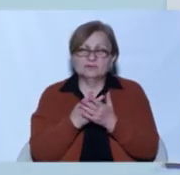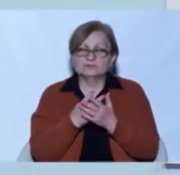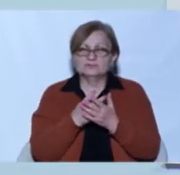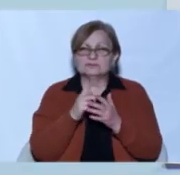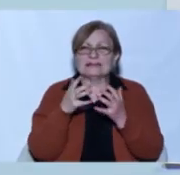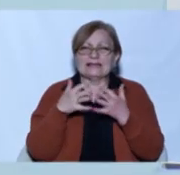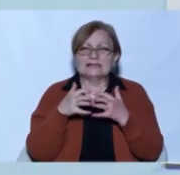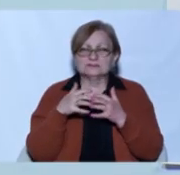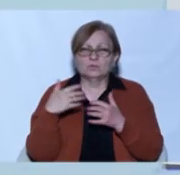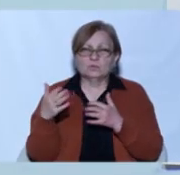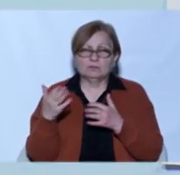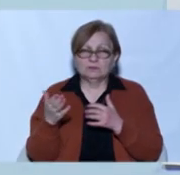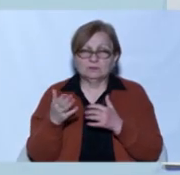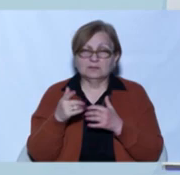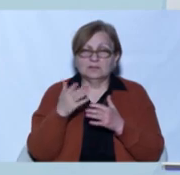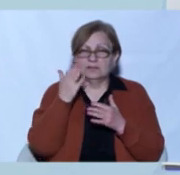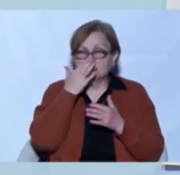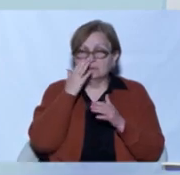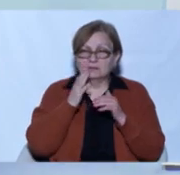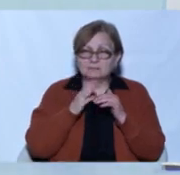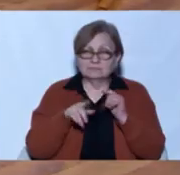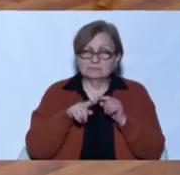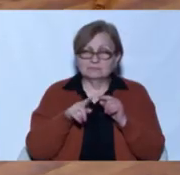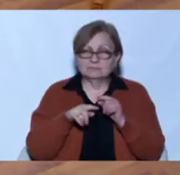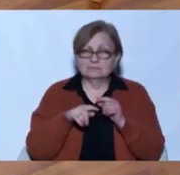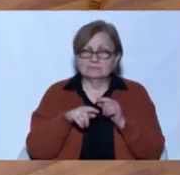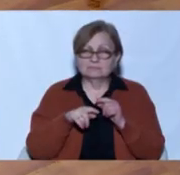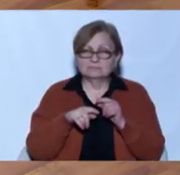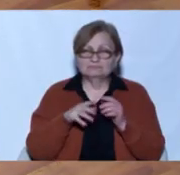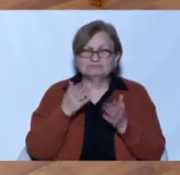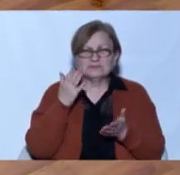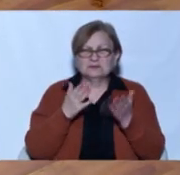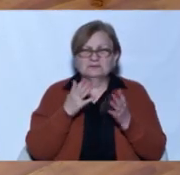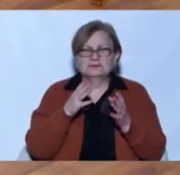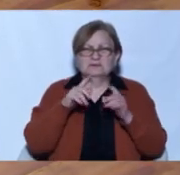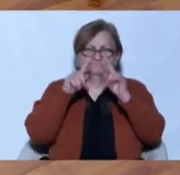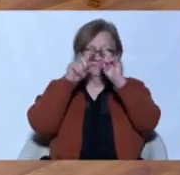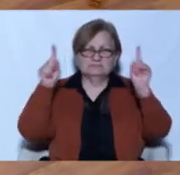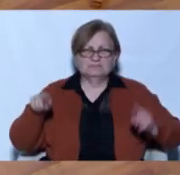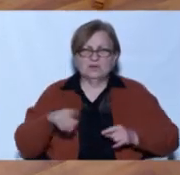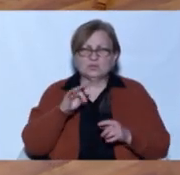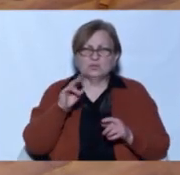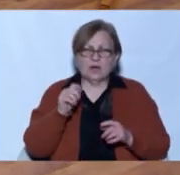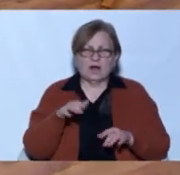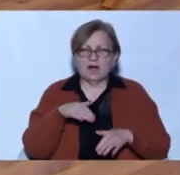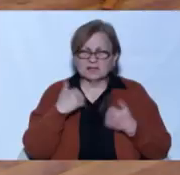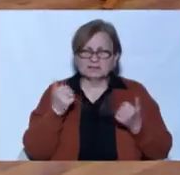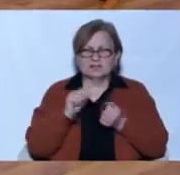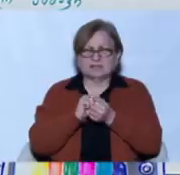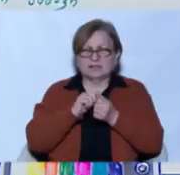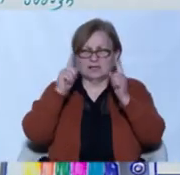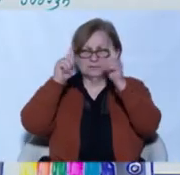მოკლედ, იმიტომ რომ საგაკვეთილო დროც მთავრდება. თუ მაინდა მაინც არ გინდათ ეს რუკა, არ გაქვთ ფორმატი ან